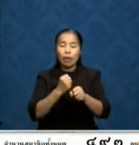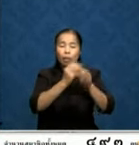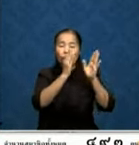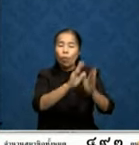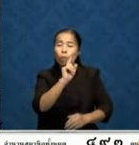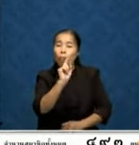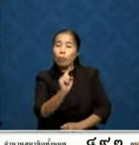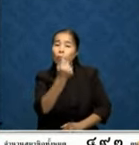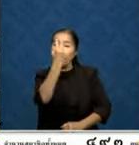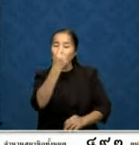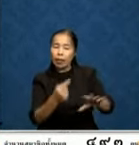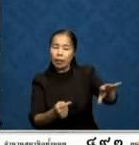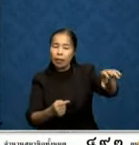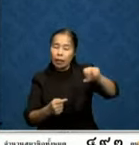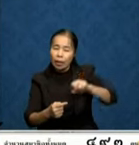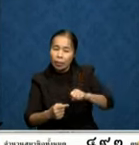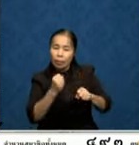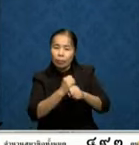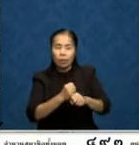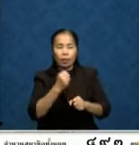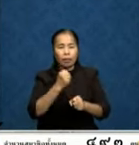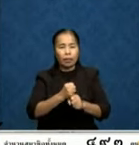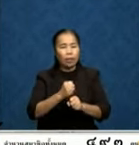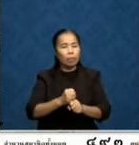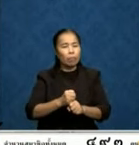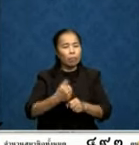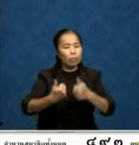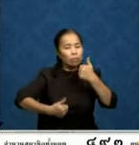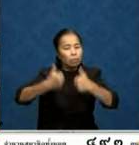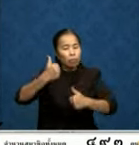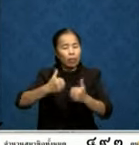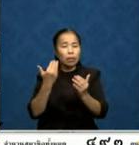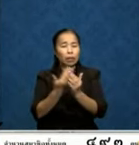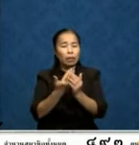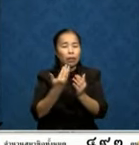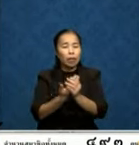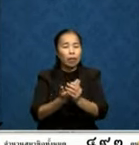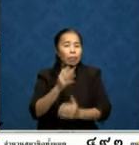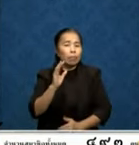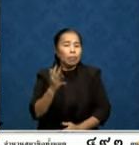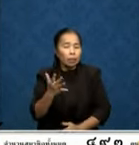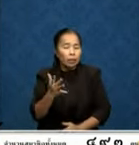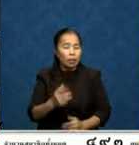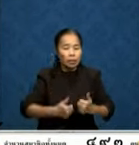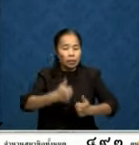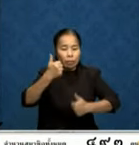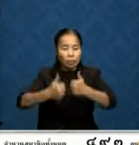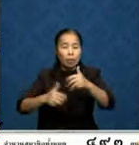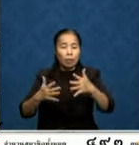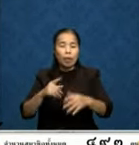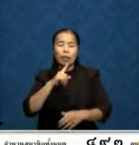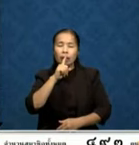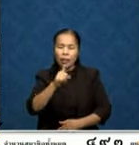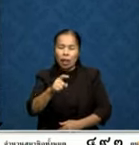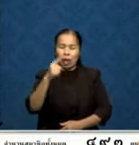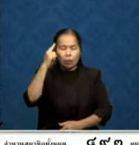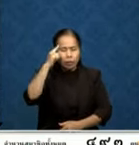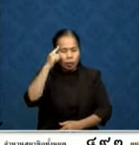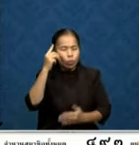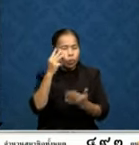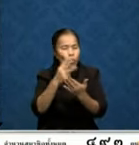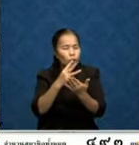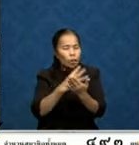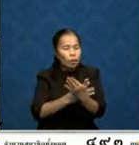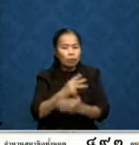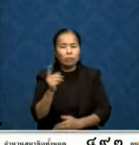ามาเนี่ยครับมันไม่ได้เป็นการประมูลเป็นล็อตๆนะครับคำถามก็คือว่าท่านมีมาตรการอย่างไรที่จะมั่นใจ